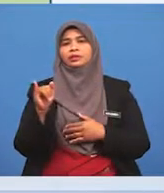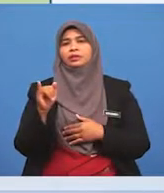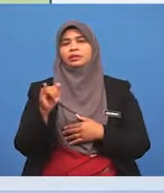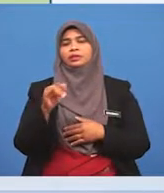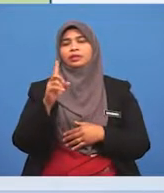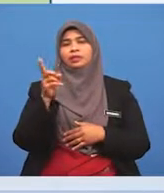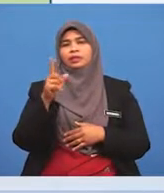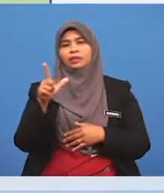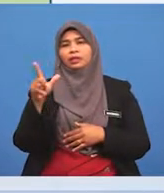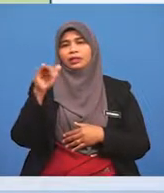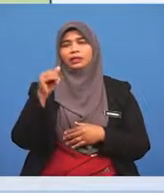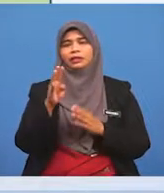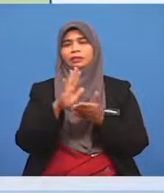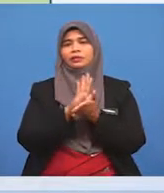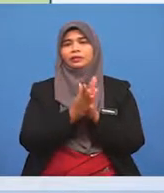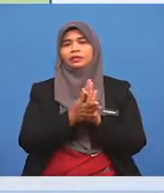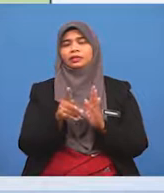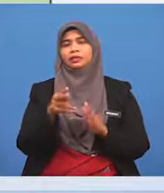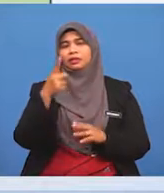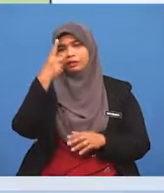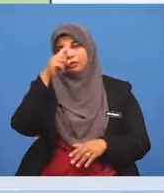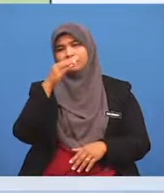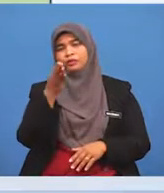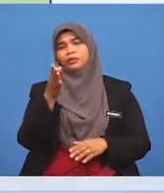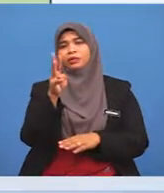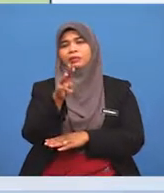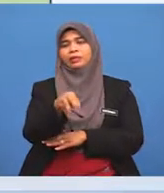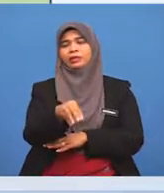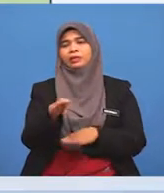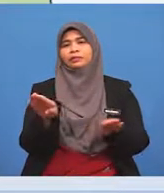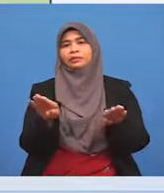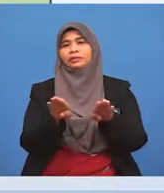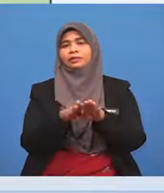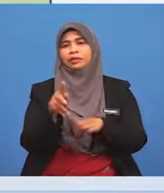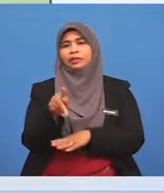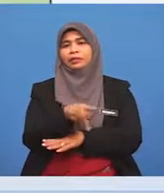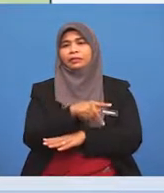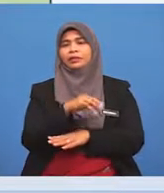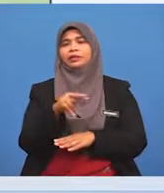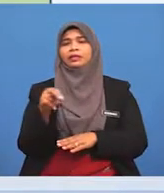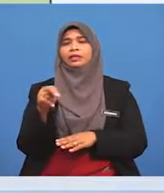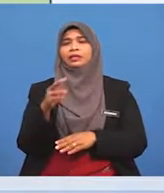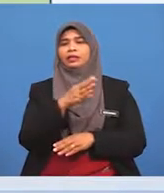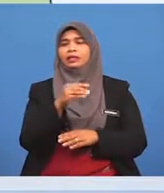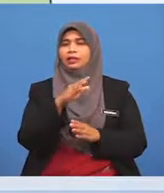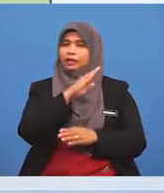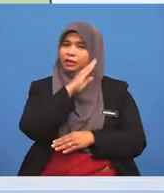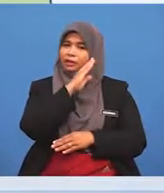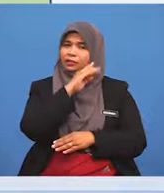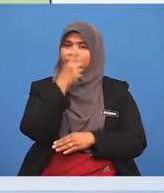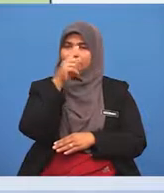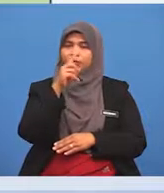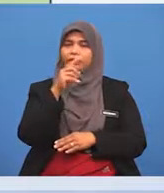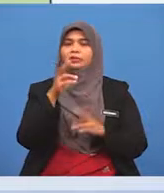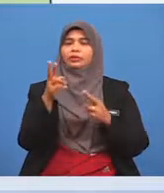pakaian dan tidur untuk istirahat, dan dia menjadikan siang untuk